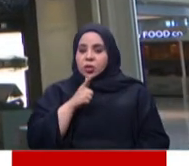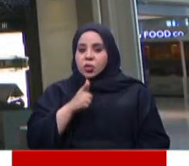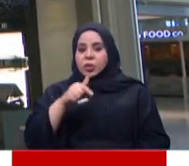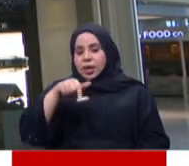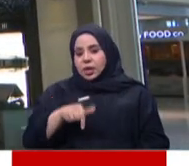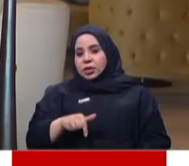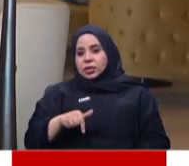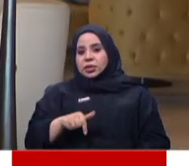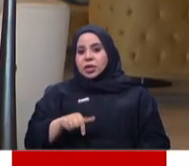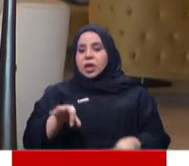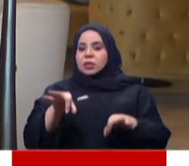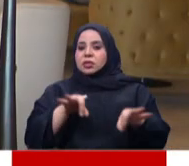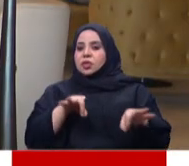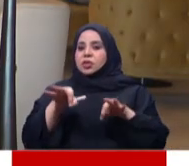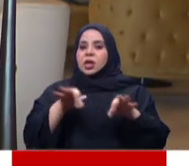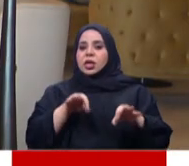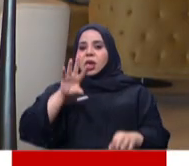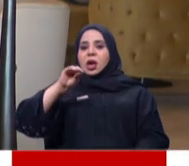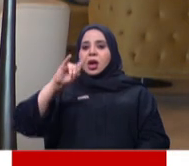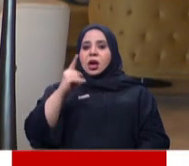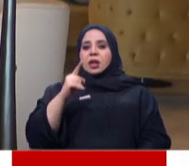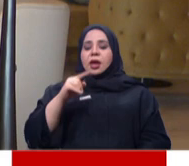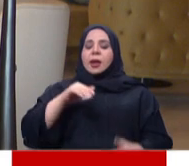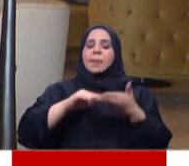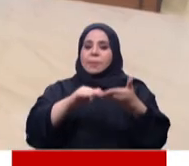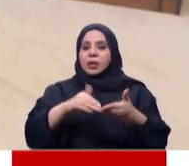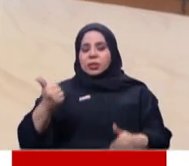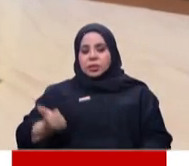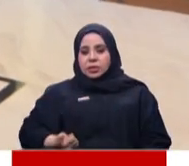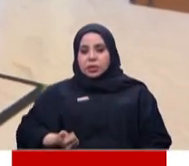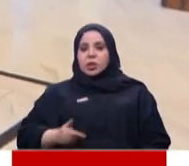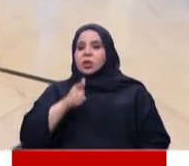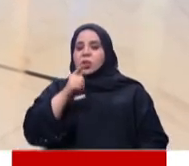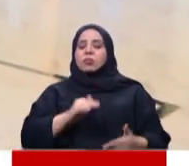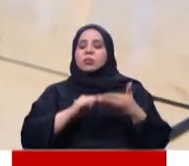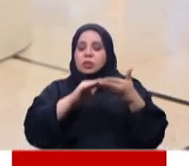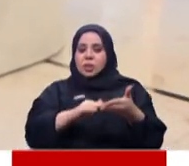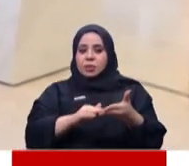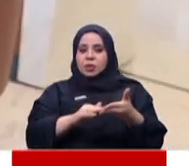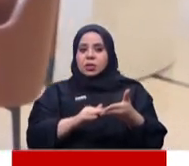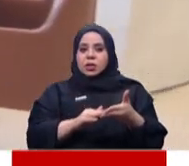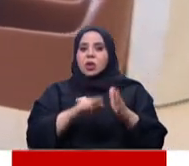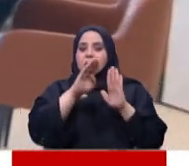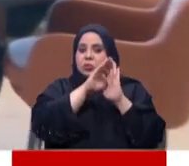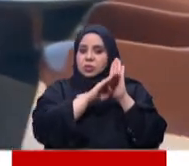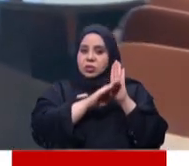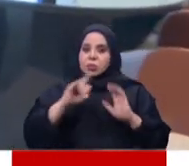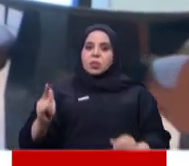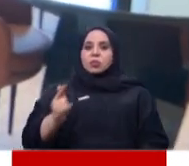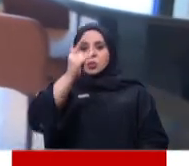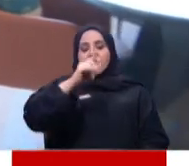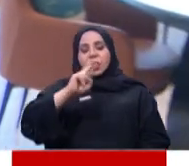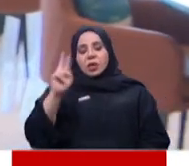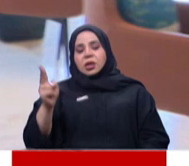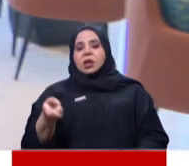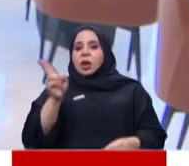تقوم بتشغيلها شركة هالة بحرين، وتخدم مسافري الدرجة الأولى ودرجة رجال الأعمال على شركات الطيران الأخرى،